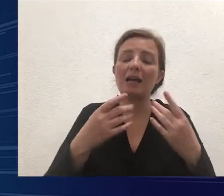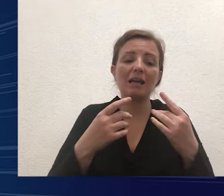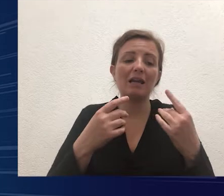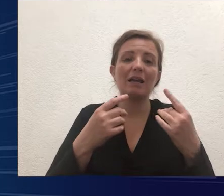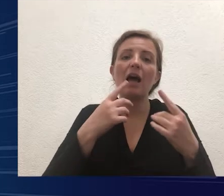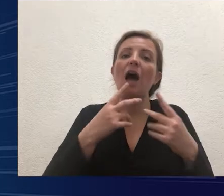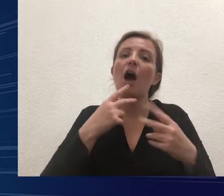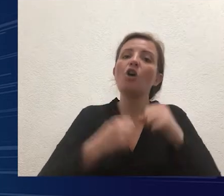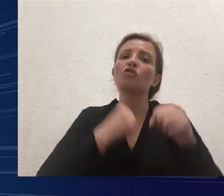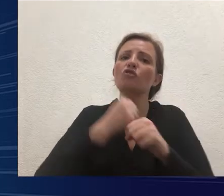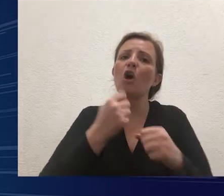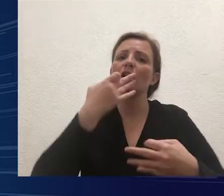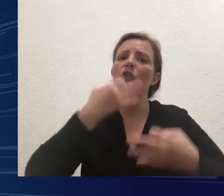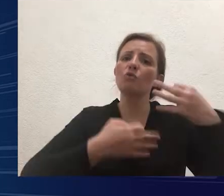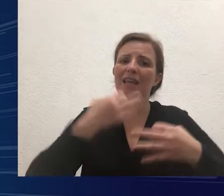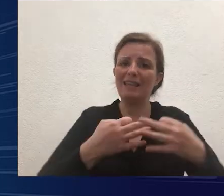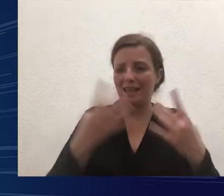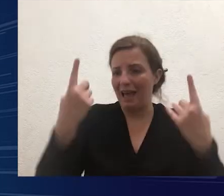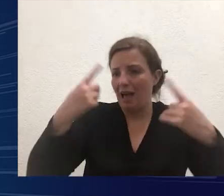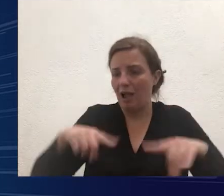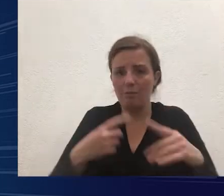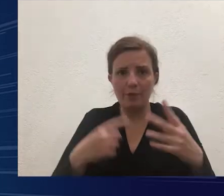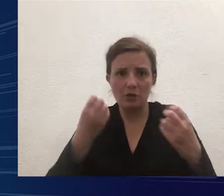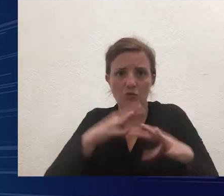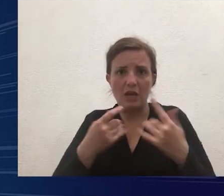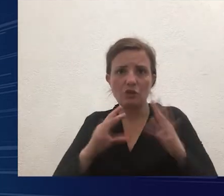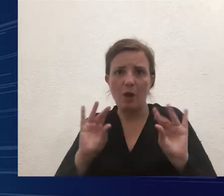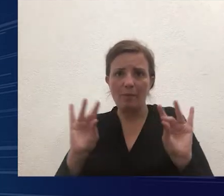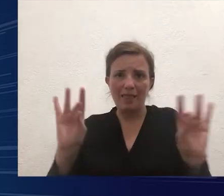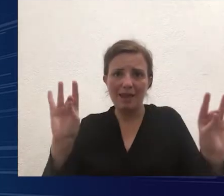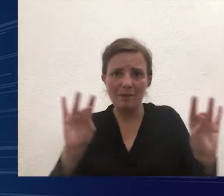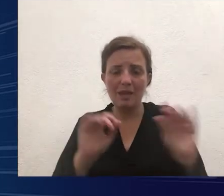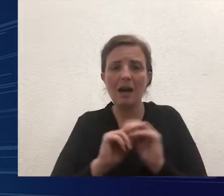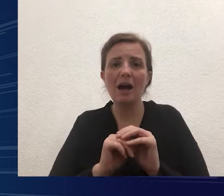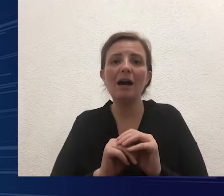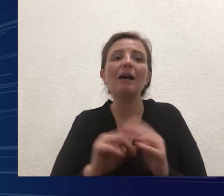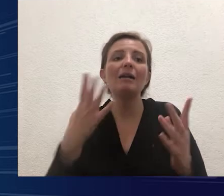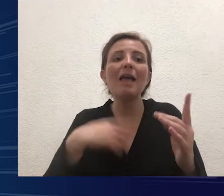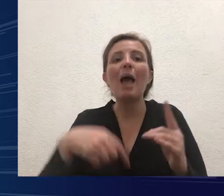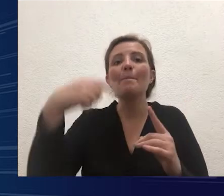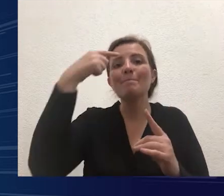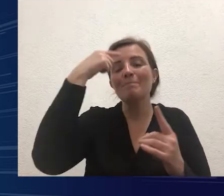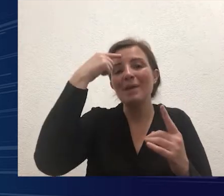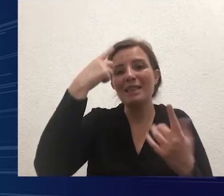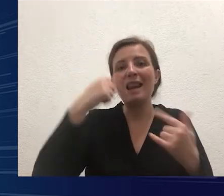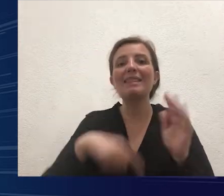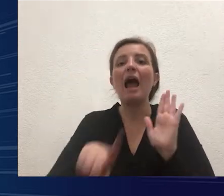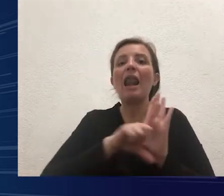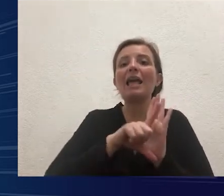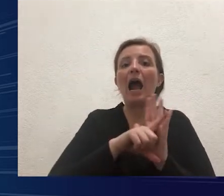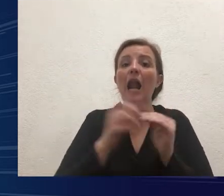la storia giuridica del discorso pandemico nella mentalità